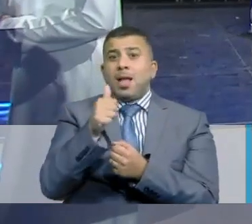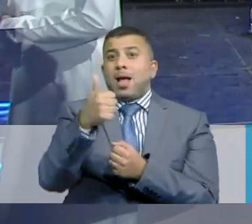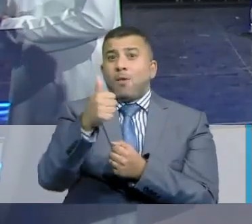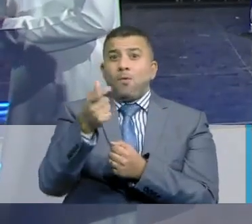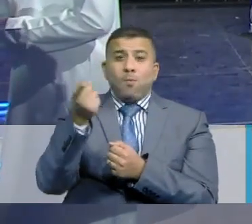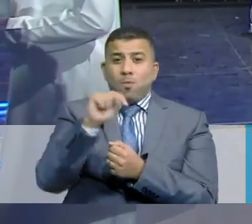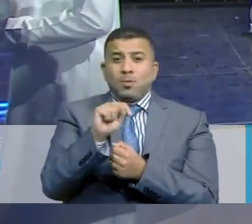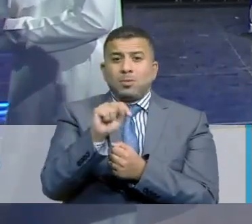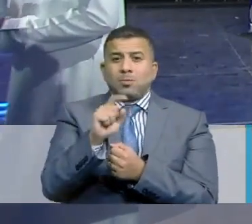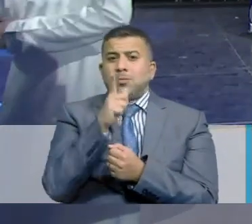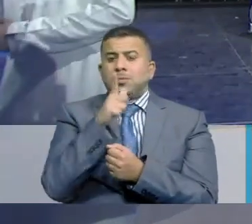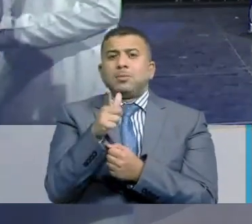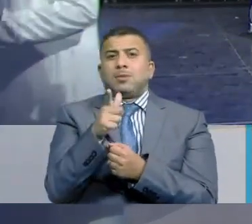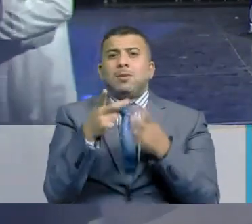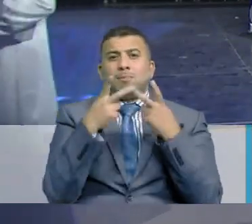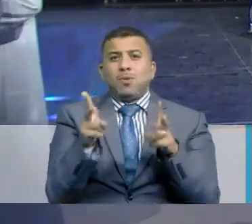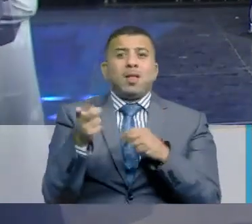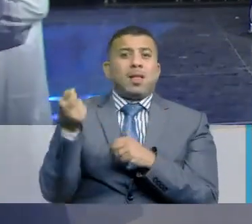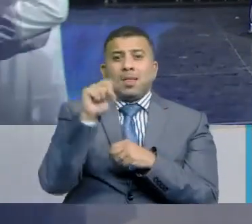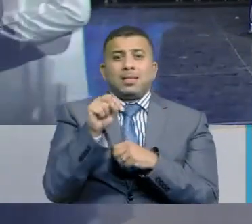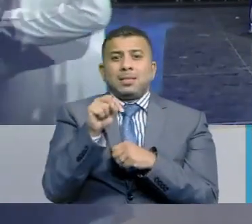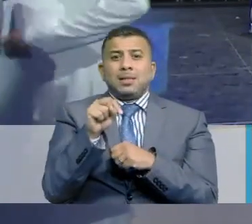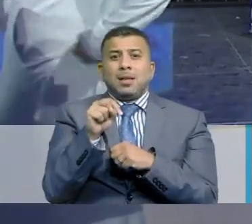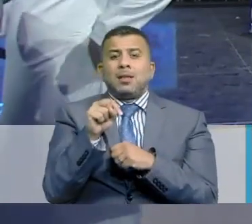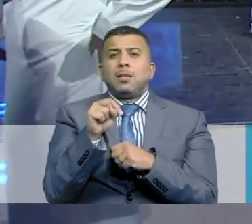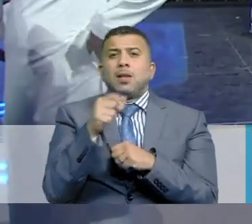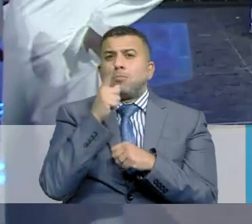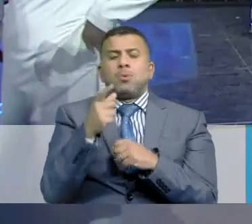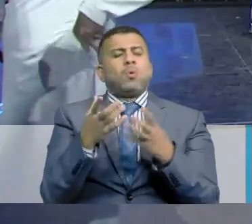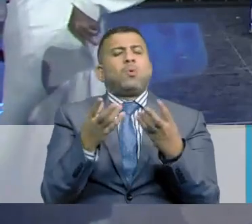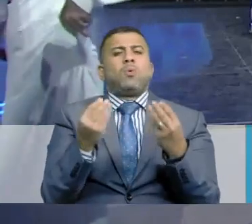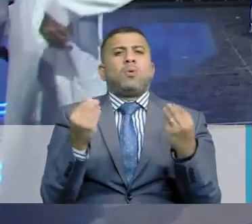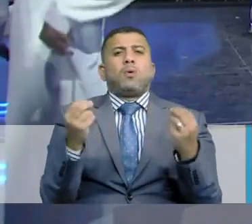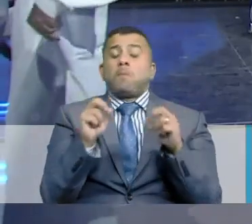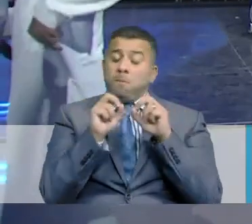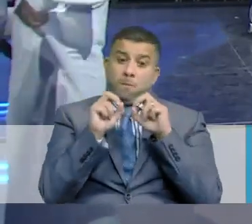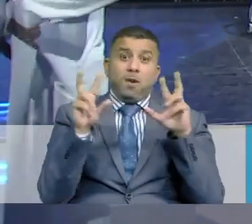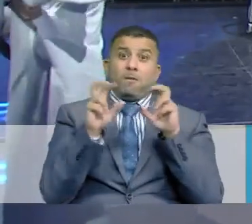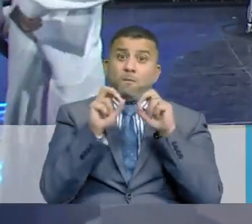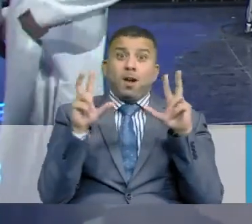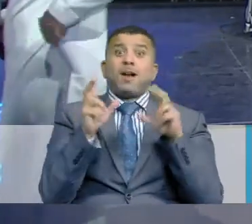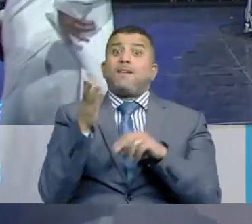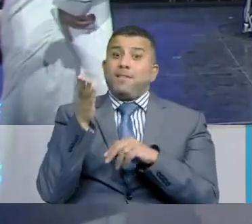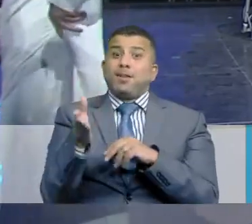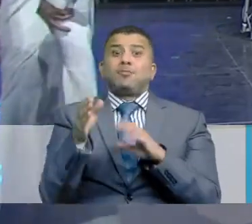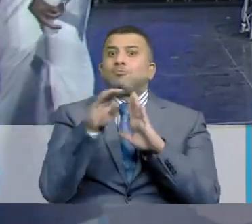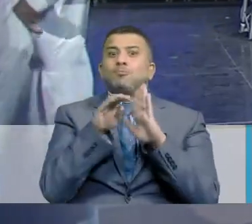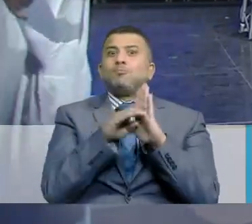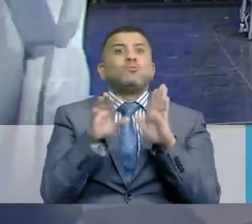الأولى التي سوف تنطلق غدا، حيث أن هناك العديد من المفاجآت من